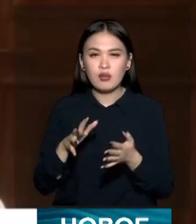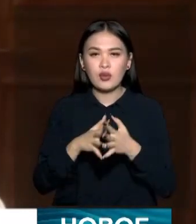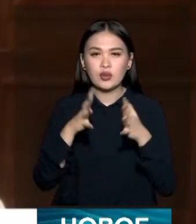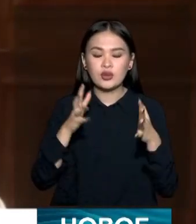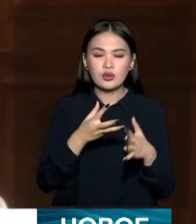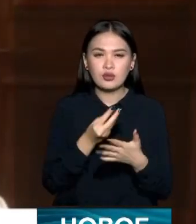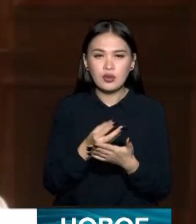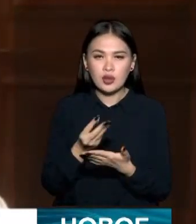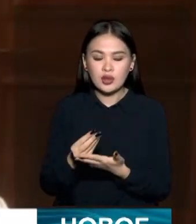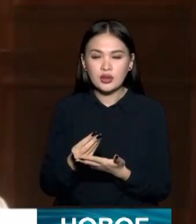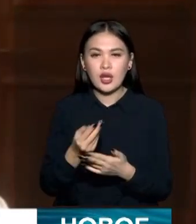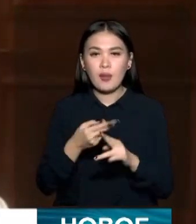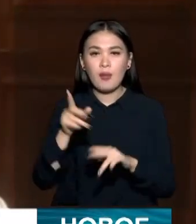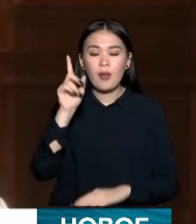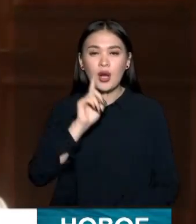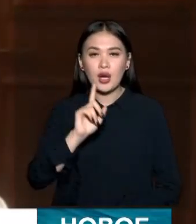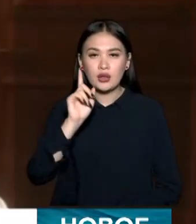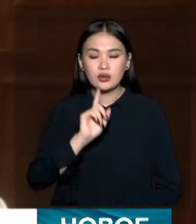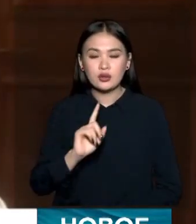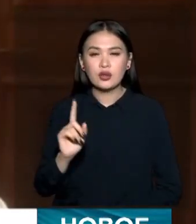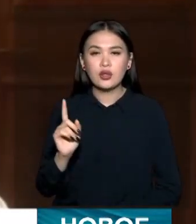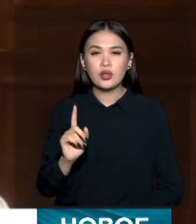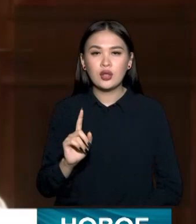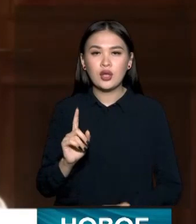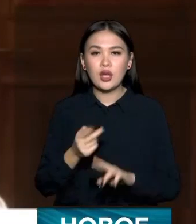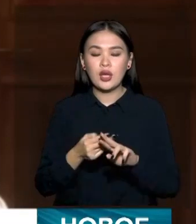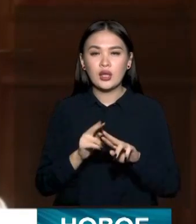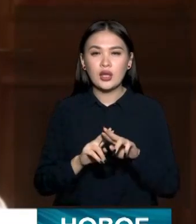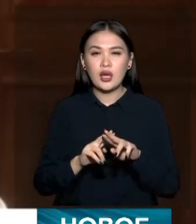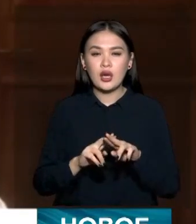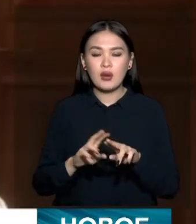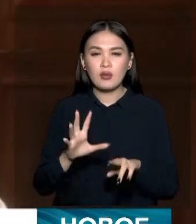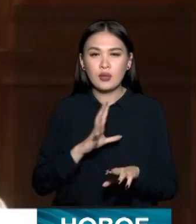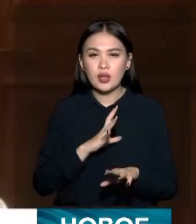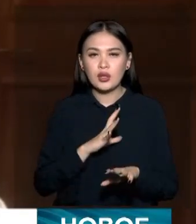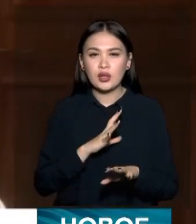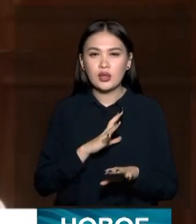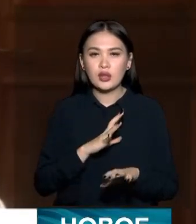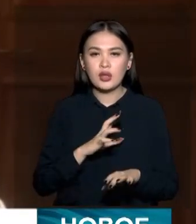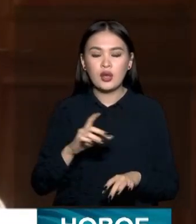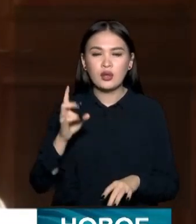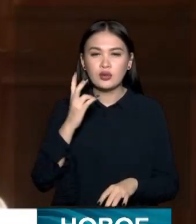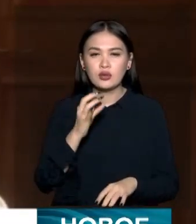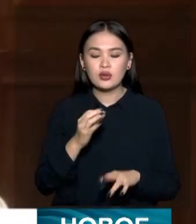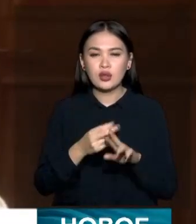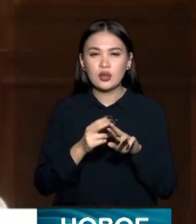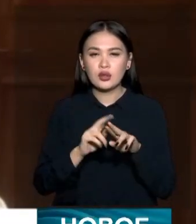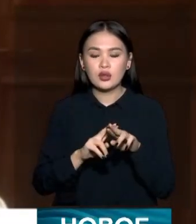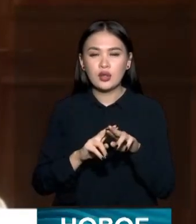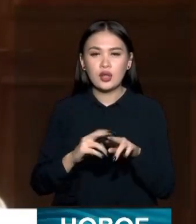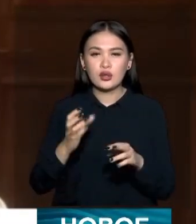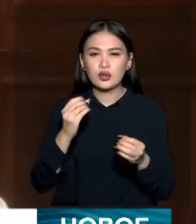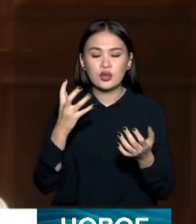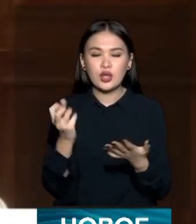получают. Пока что мы пытаемся решать с двух сторон эту проблему, но не